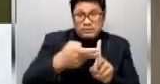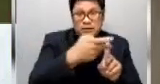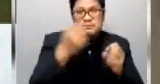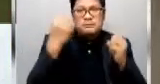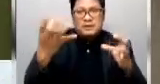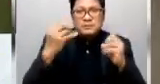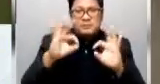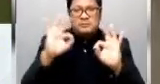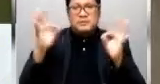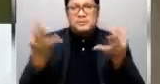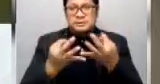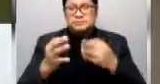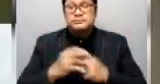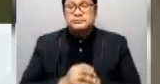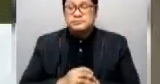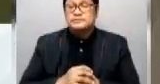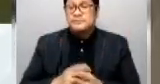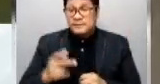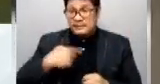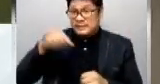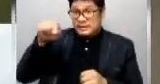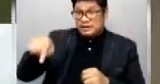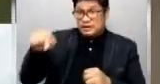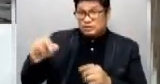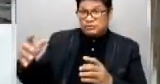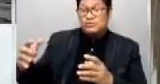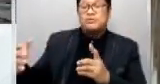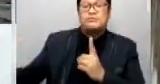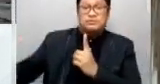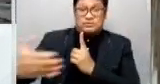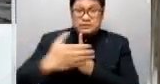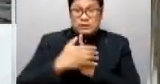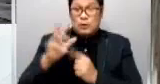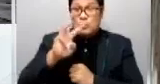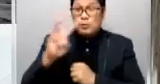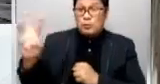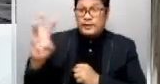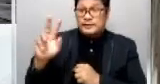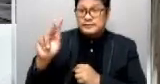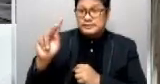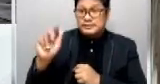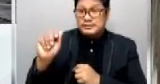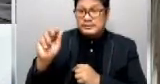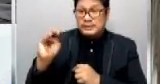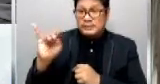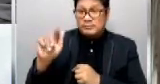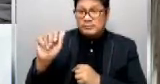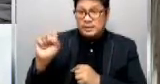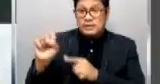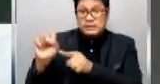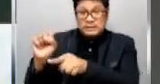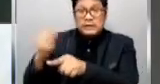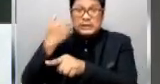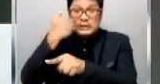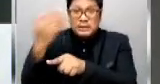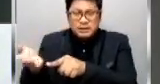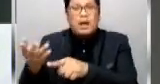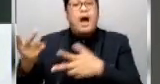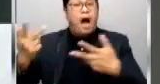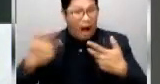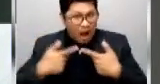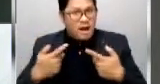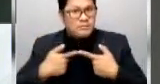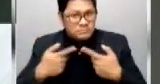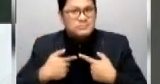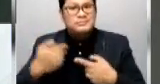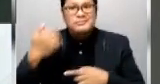Naka-lockdown naman ang compound na ito sa Barangay West Camias. Ang isa kasing namatay rito, may COVID pala. Pero